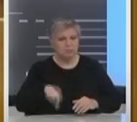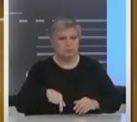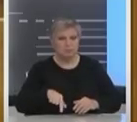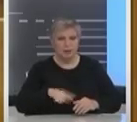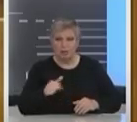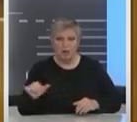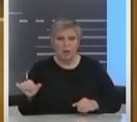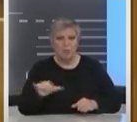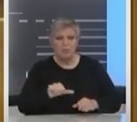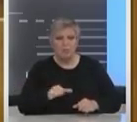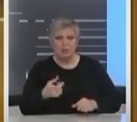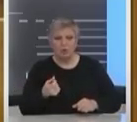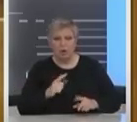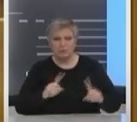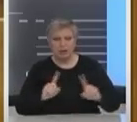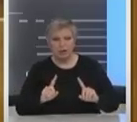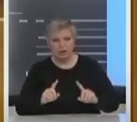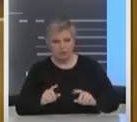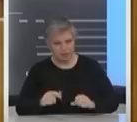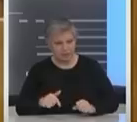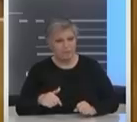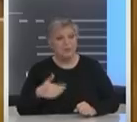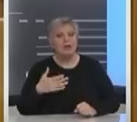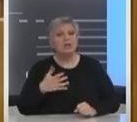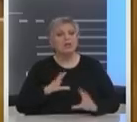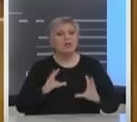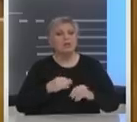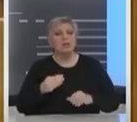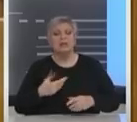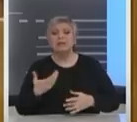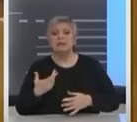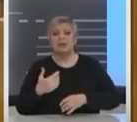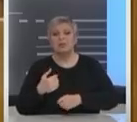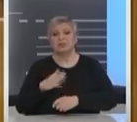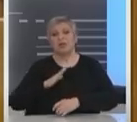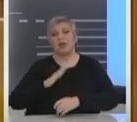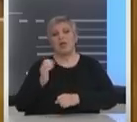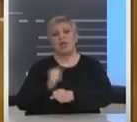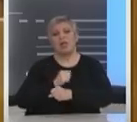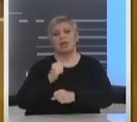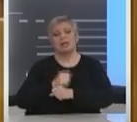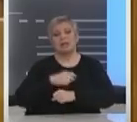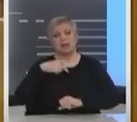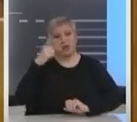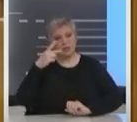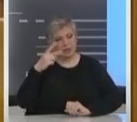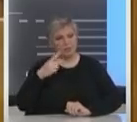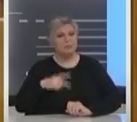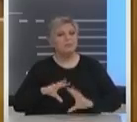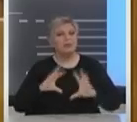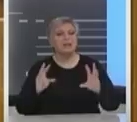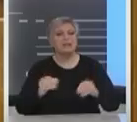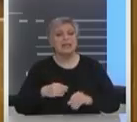Και μια που μιλάω για τα εργατικά δικαιώματα, θα μου επιτρέψετε να τοποθετηθώ εκ νέου για τον τρόπο προκήρυξης των απεργιών και